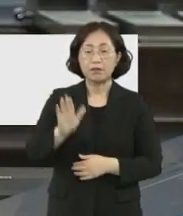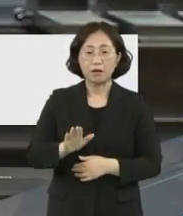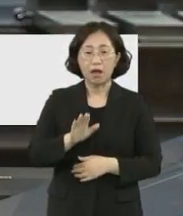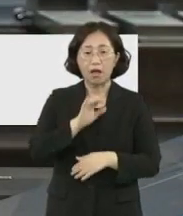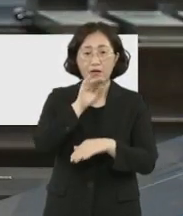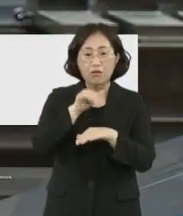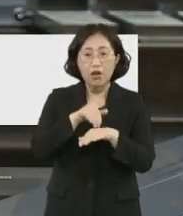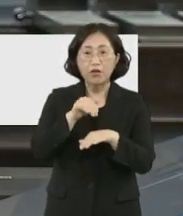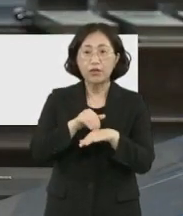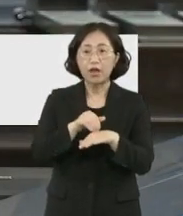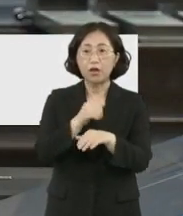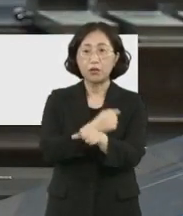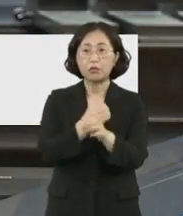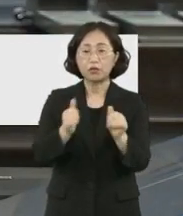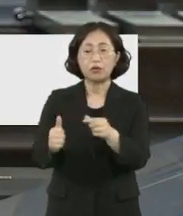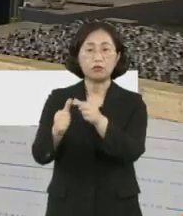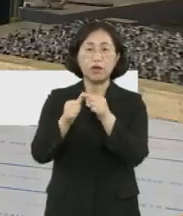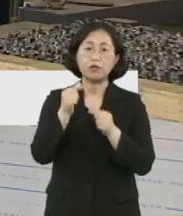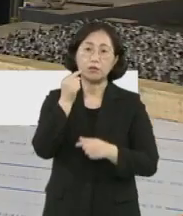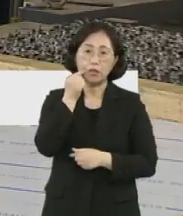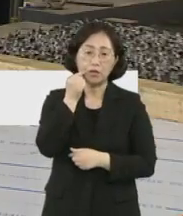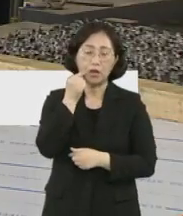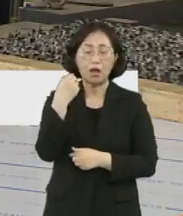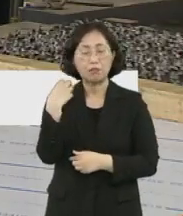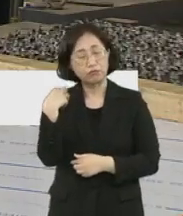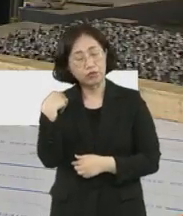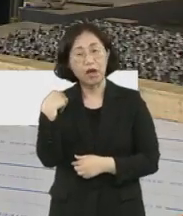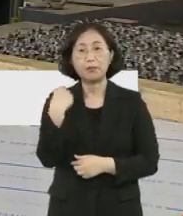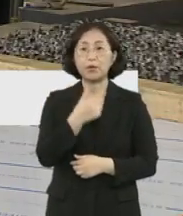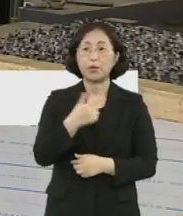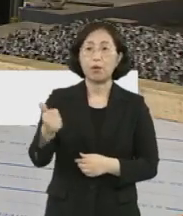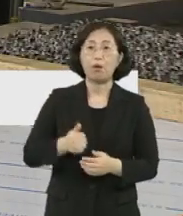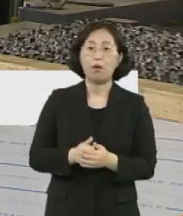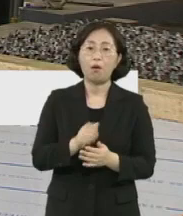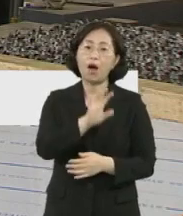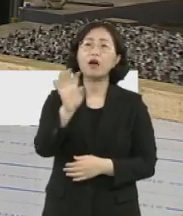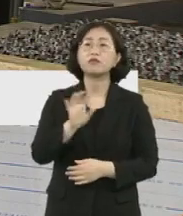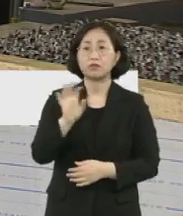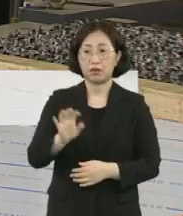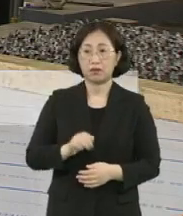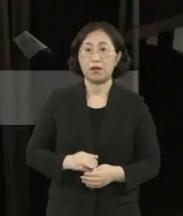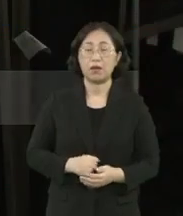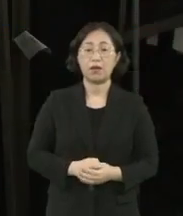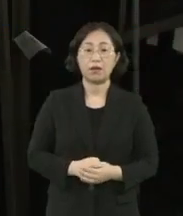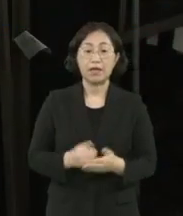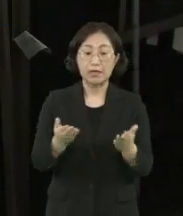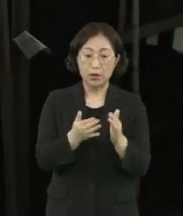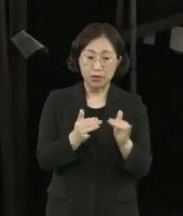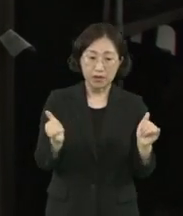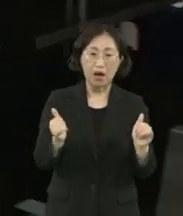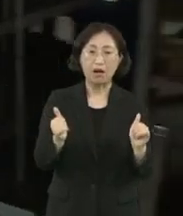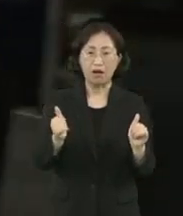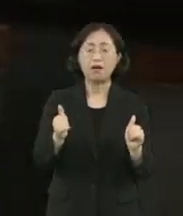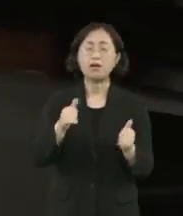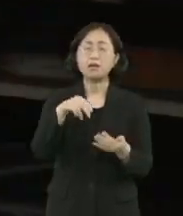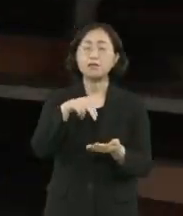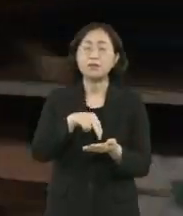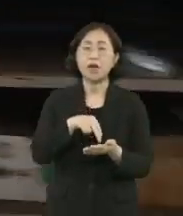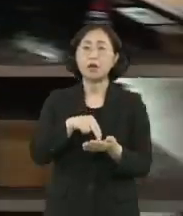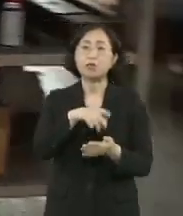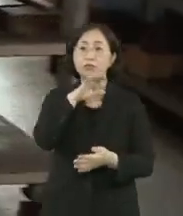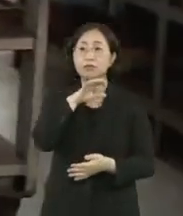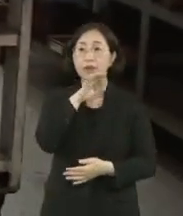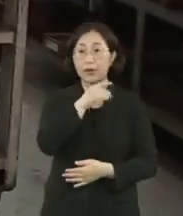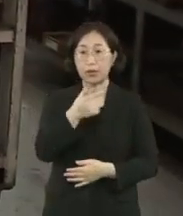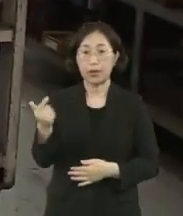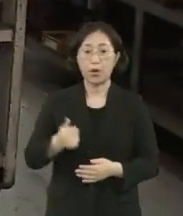노동자를 구할 수가 없게 됩니다. 경영 부담도 더 늘어날 것이고 약분화 이렇게 되는 거죠. 근로자들은 근로자들대로